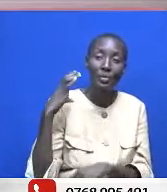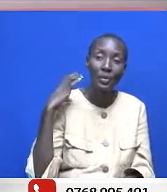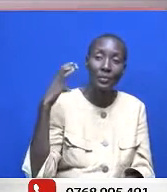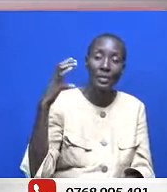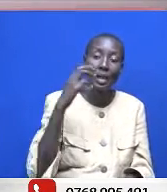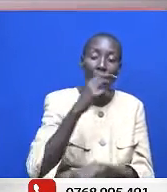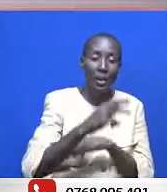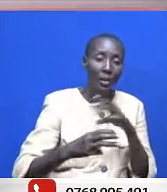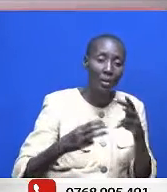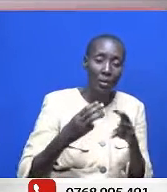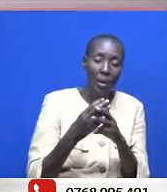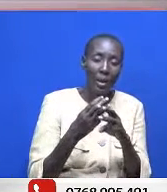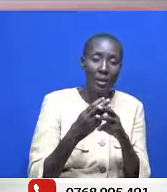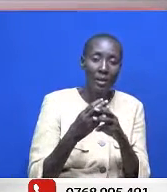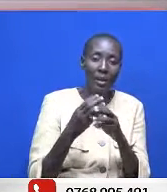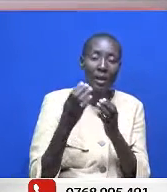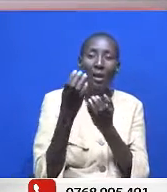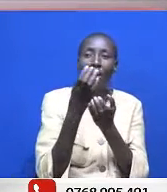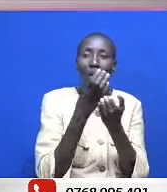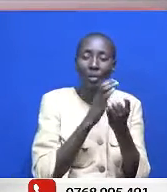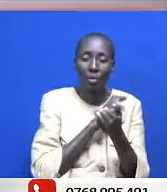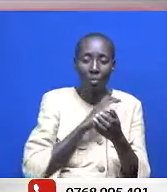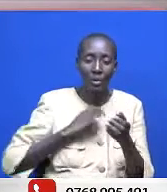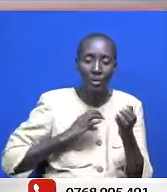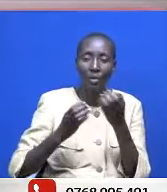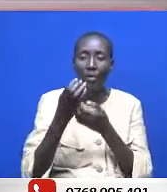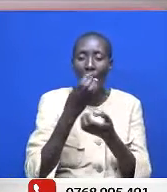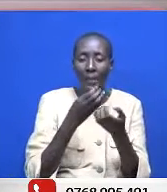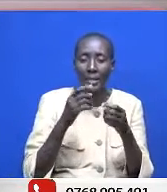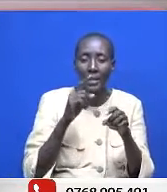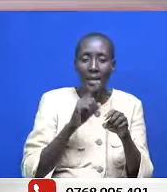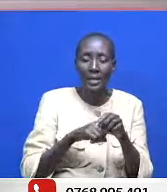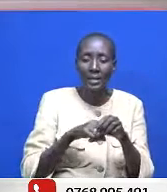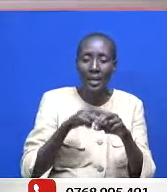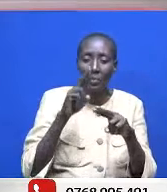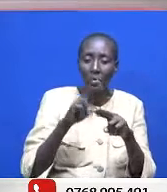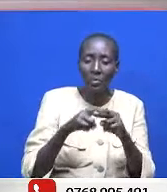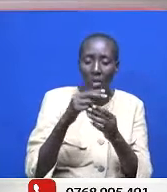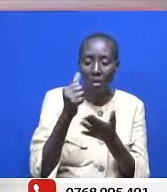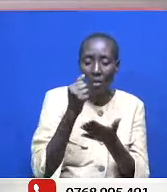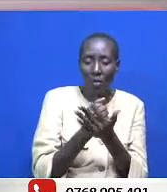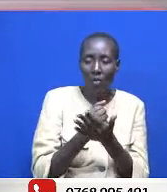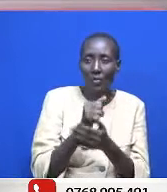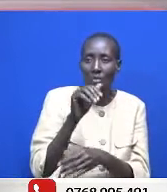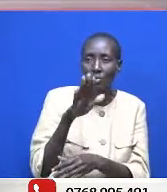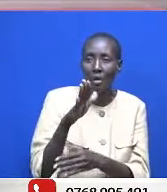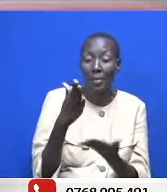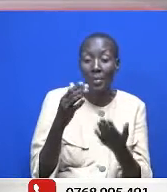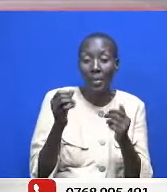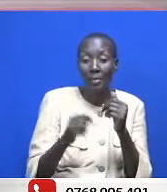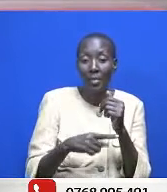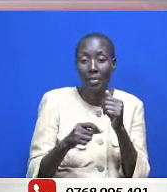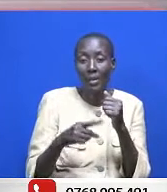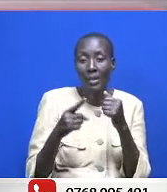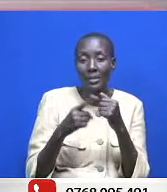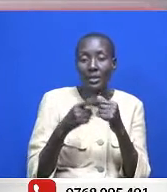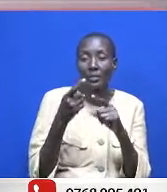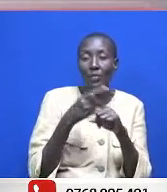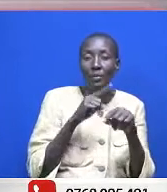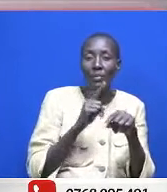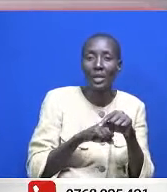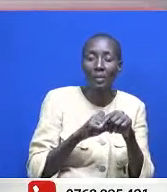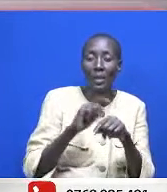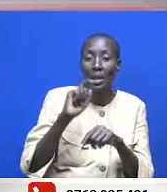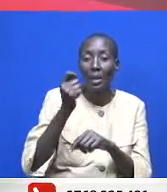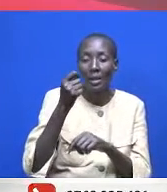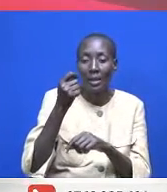Commerce, wakati umeketi kwenye ofisi yako, ukiangalia ni miezi 6 ambayo sasa hivi tangu Kenya iweze kuingia kwenye